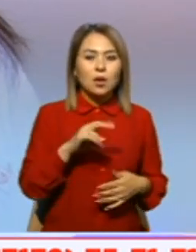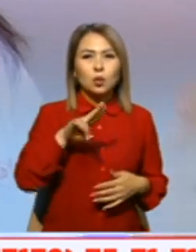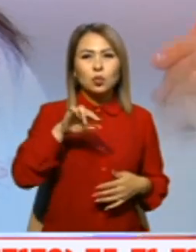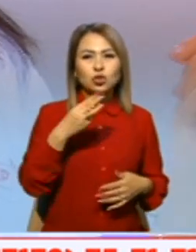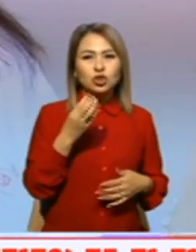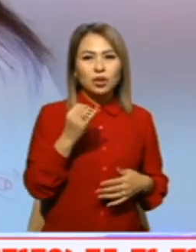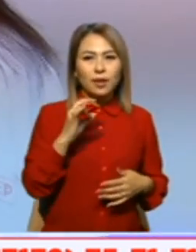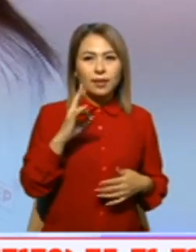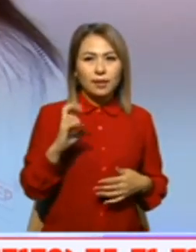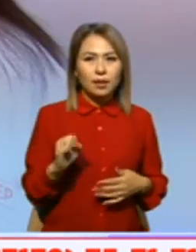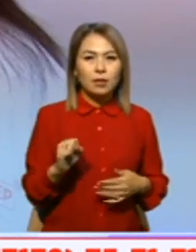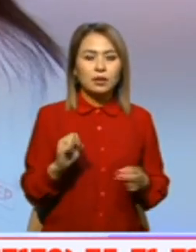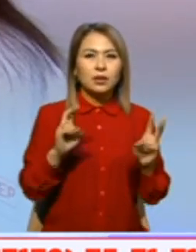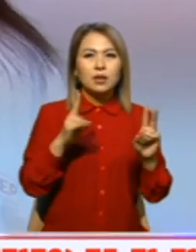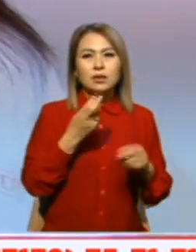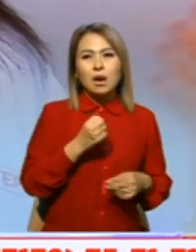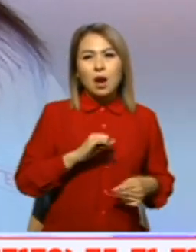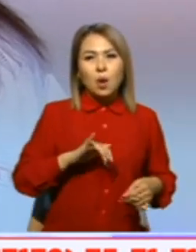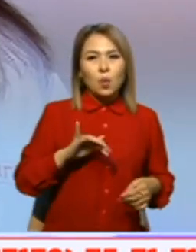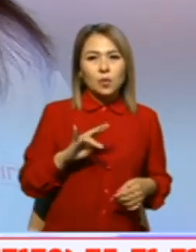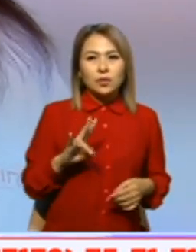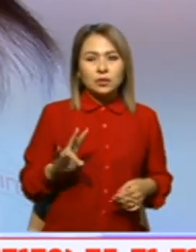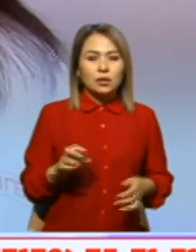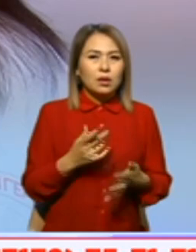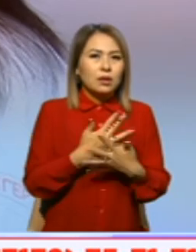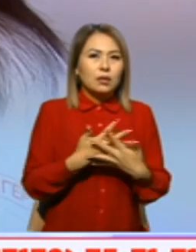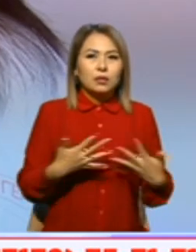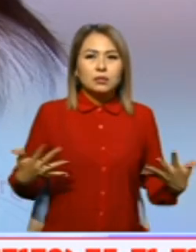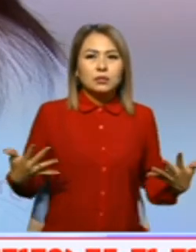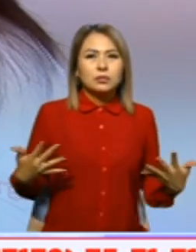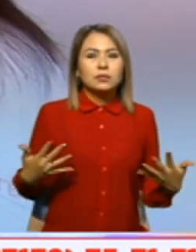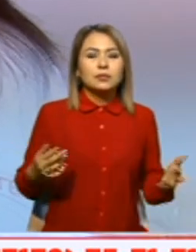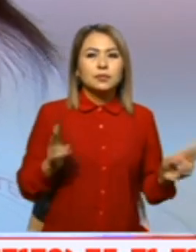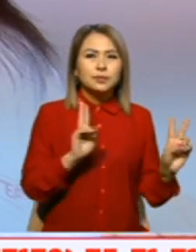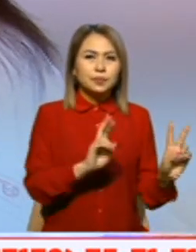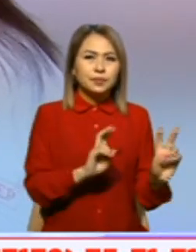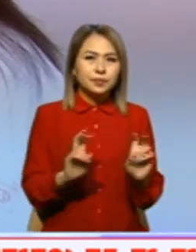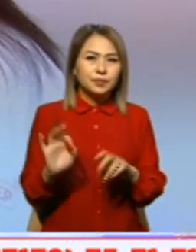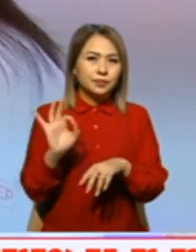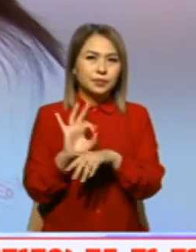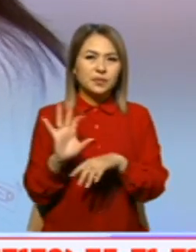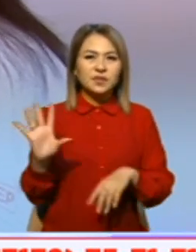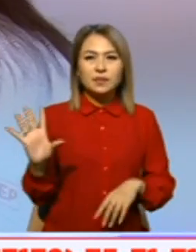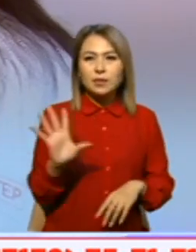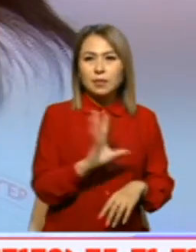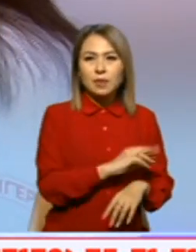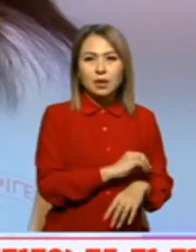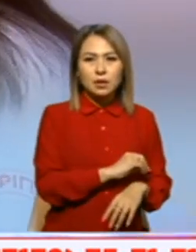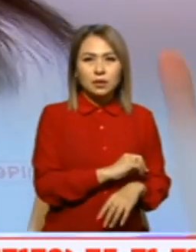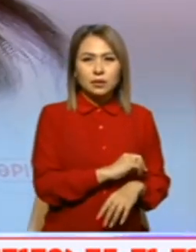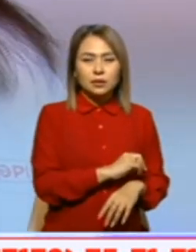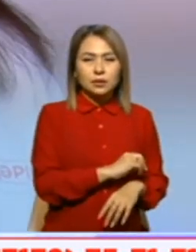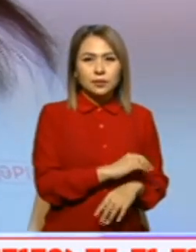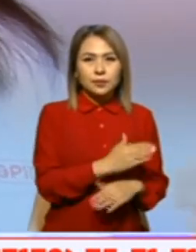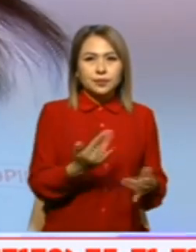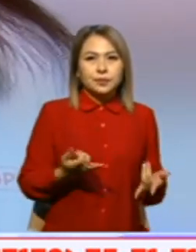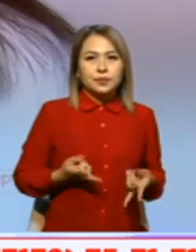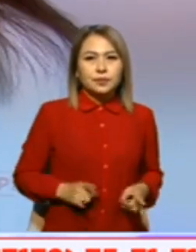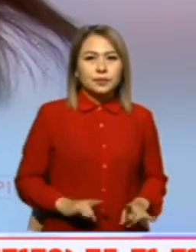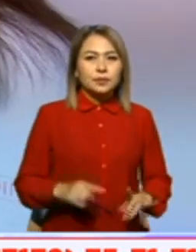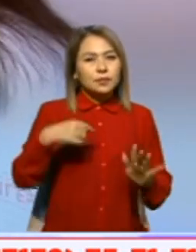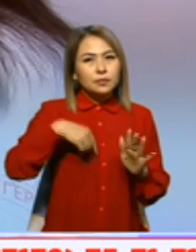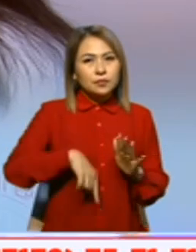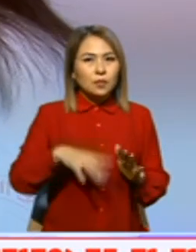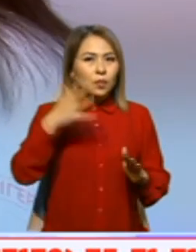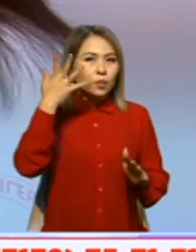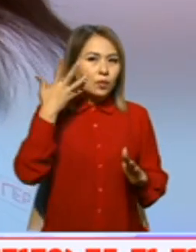болсын, болмаса жаңағы Дауна болсын, или же Ландау-Клефнера, ол аурулардың барлығы енді сол туғаннан іште